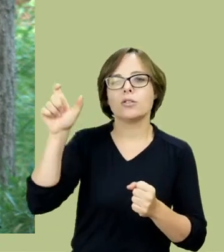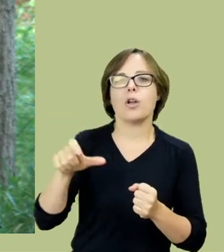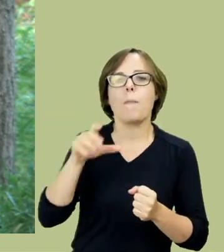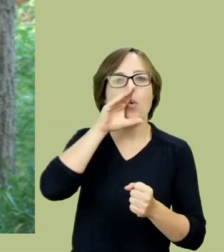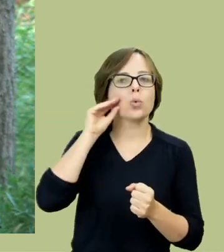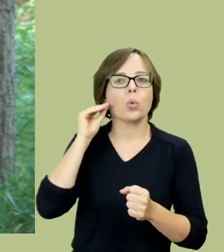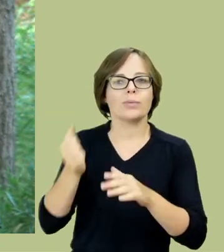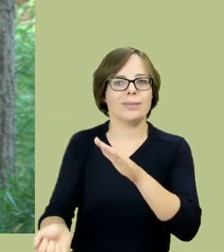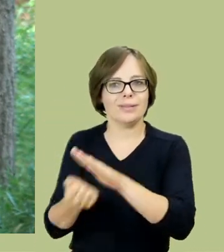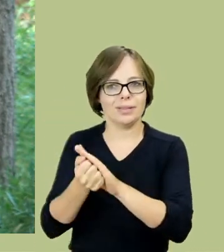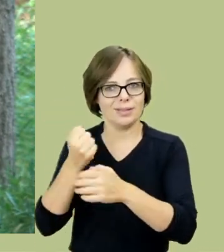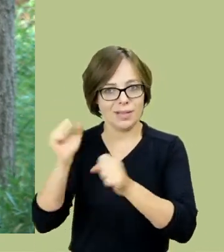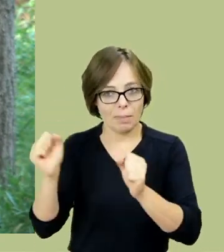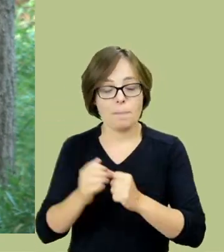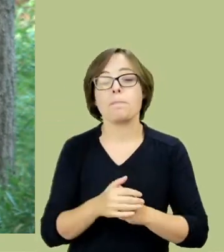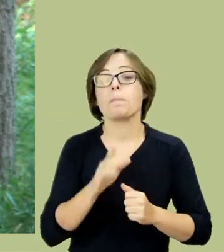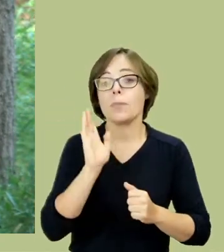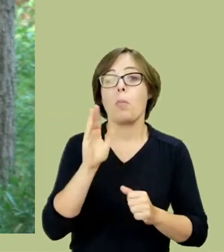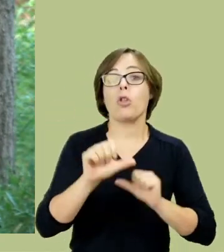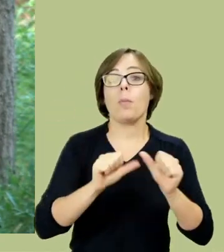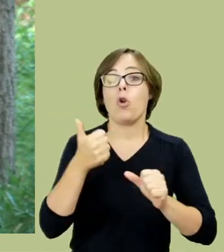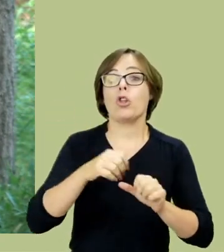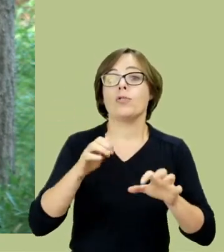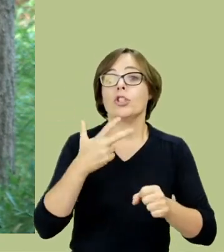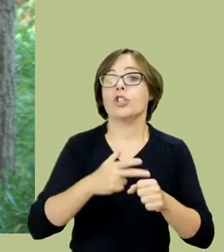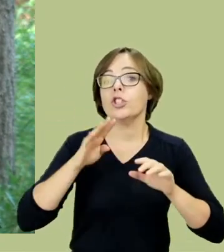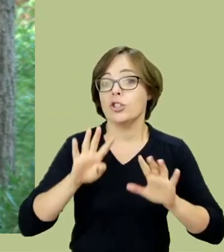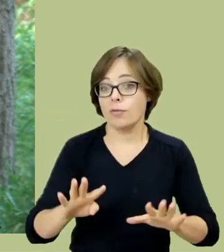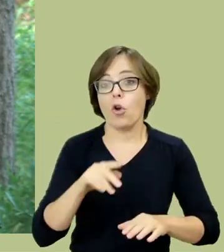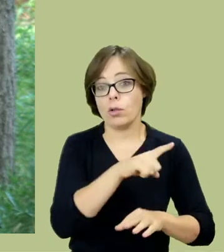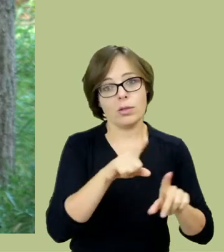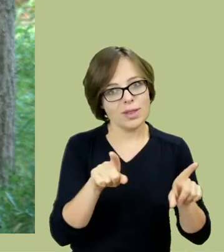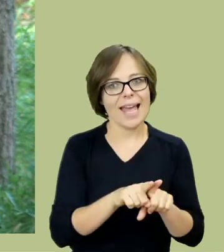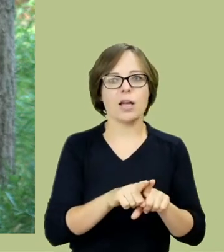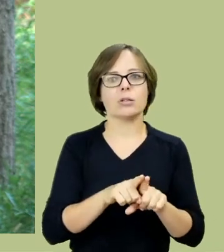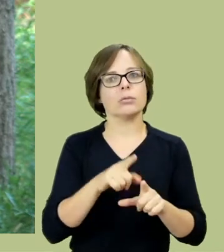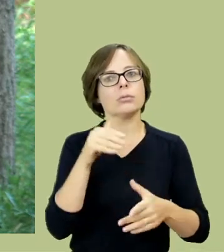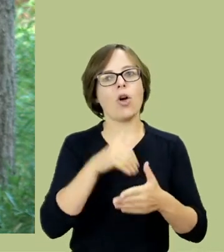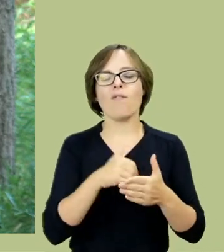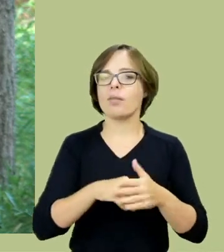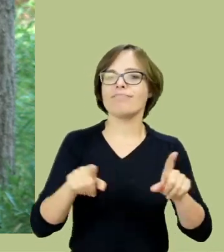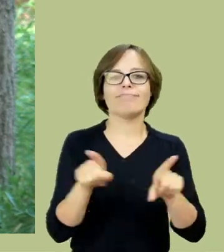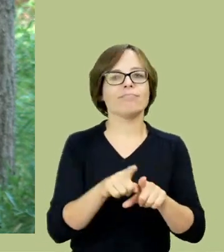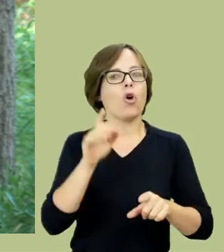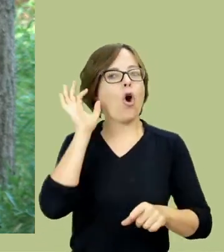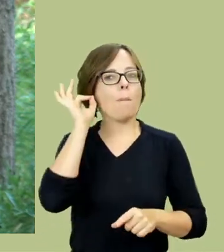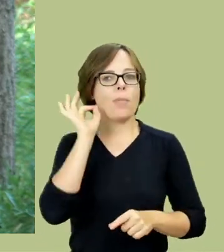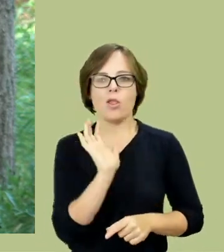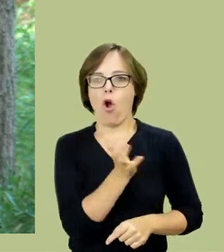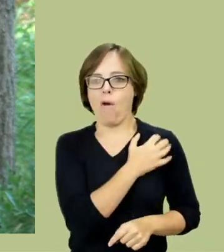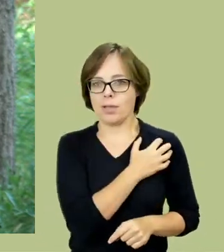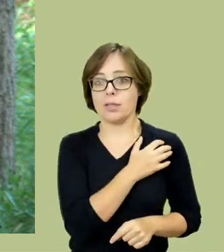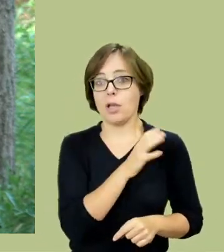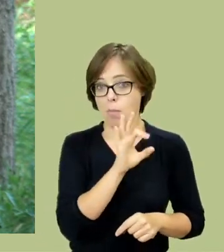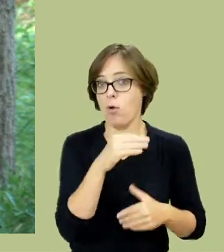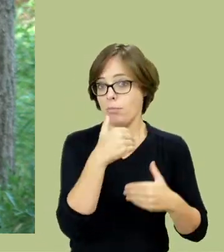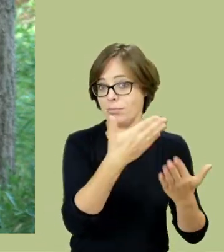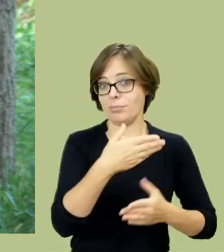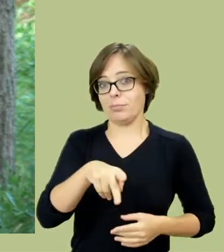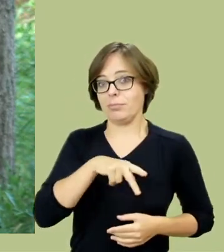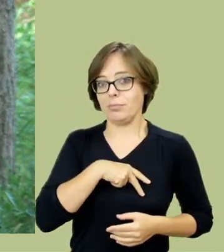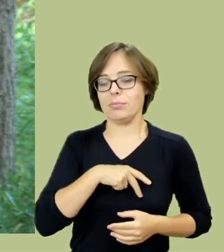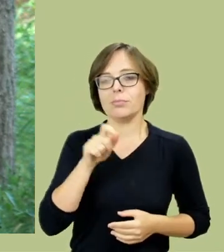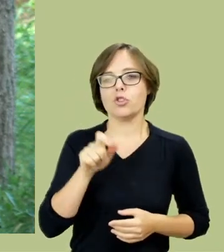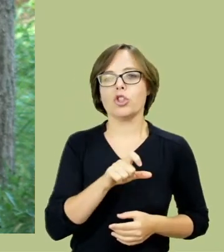rok 39, to też zachowała się jak kobieta oficer. Przecież była odznaczona krzyżem Virtuti